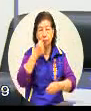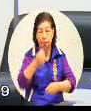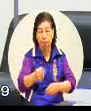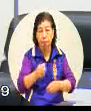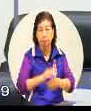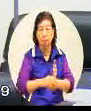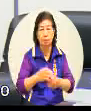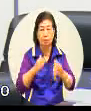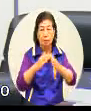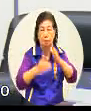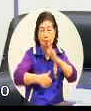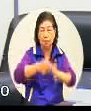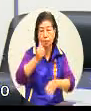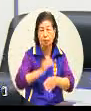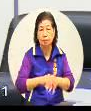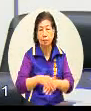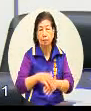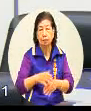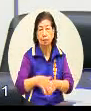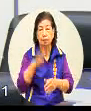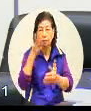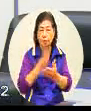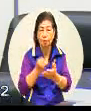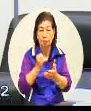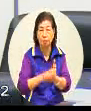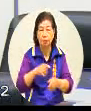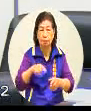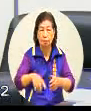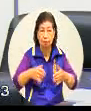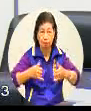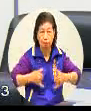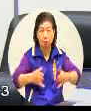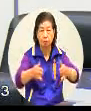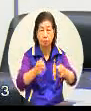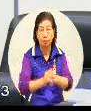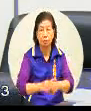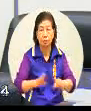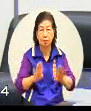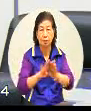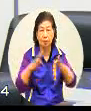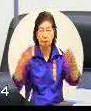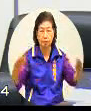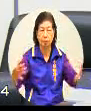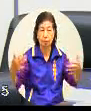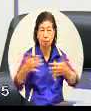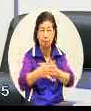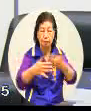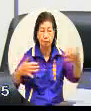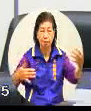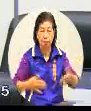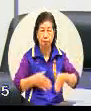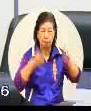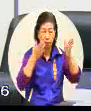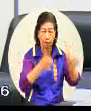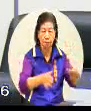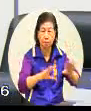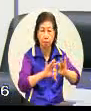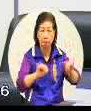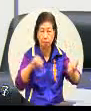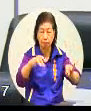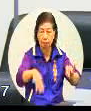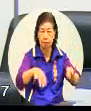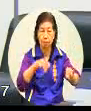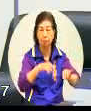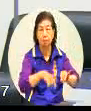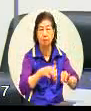有讲，伊讲的这条路呢，也会使讲开通了对田的发展、田的交通，啊，